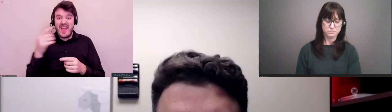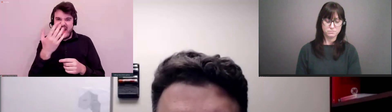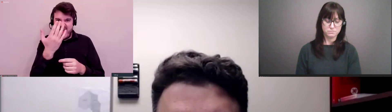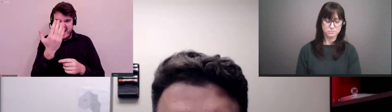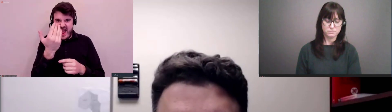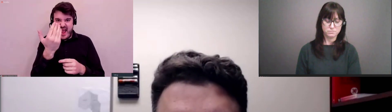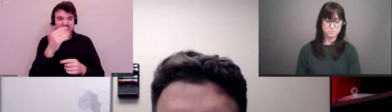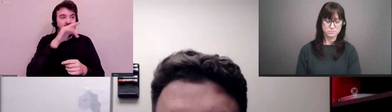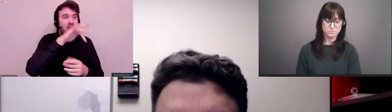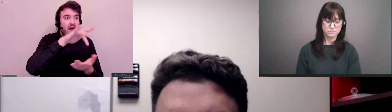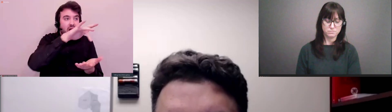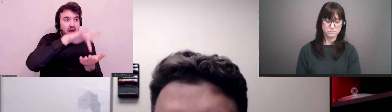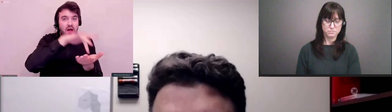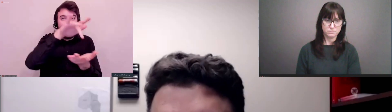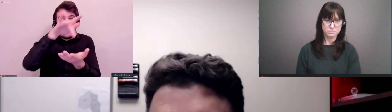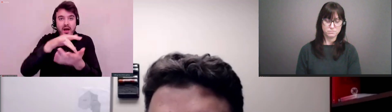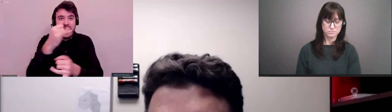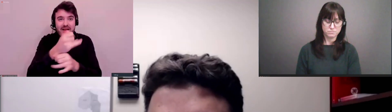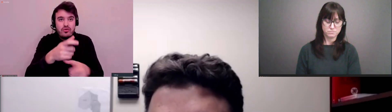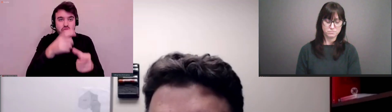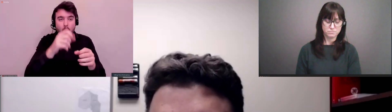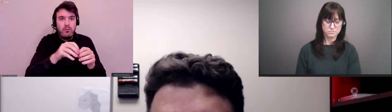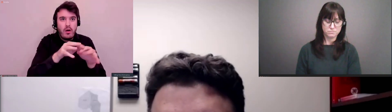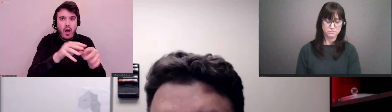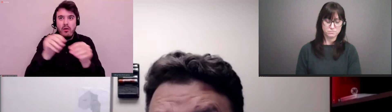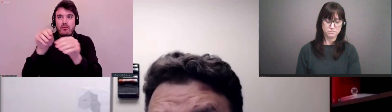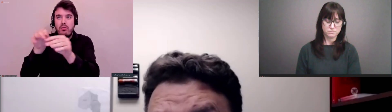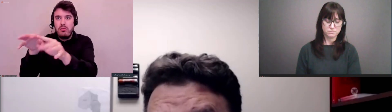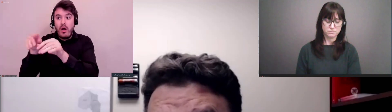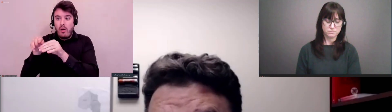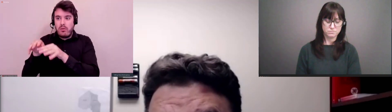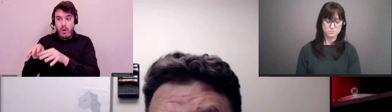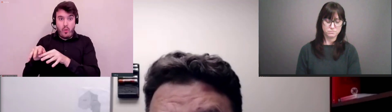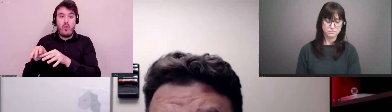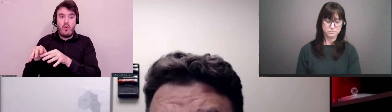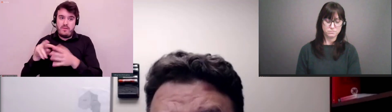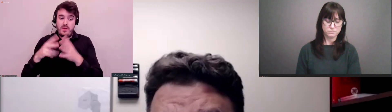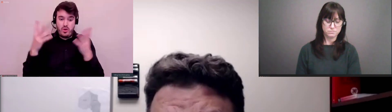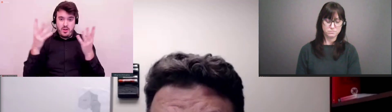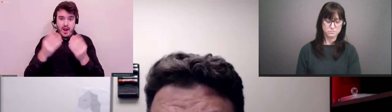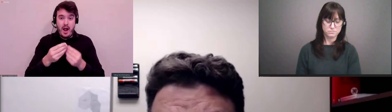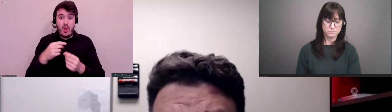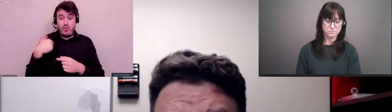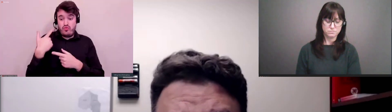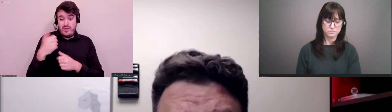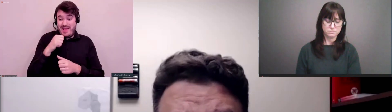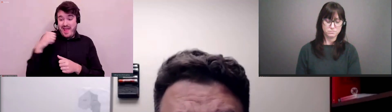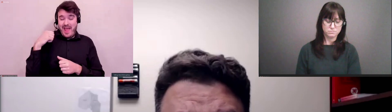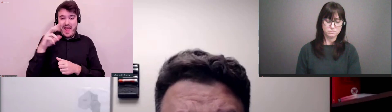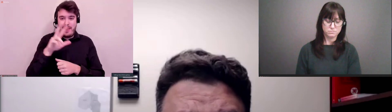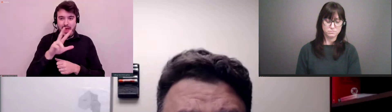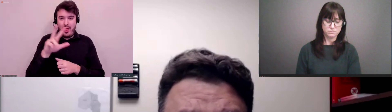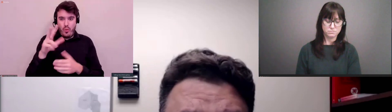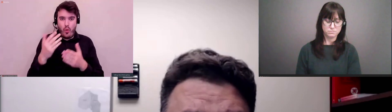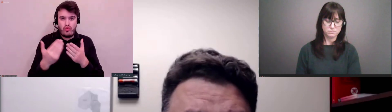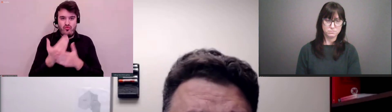institutions. Cela représente 33 nouveaux cas depuis hier et nous avons